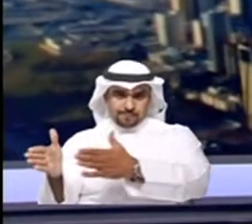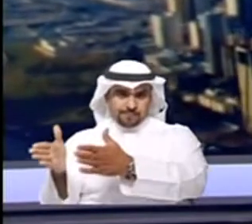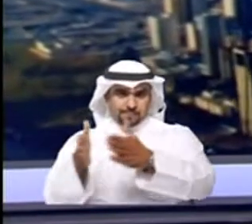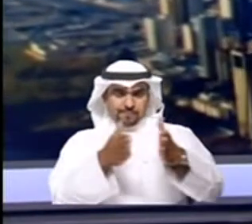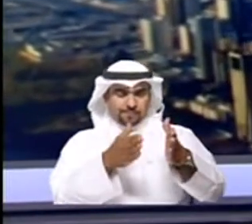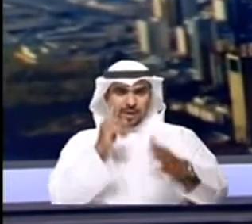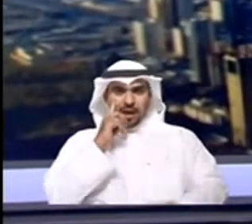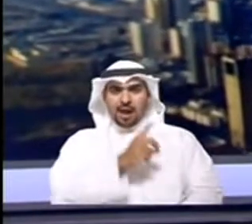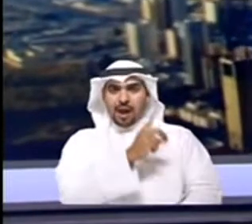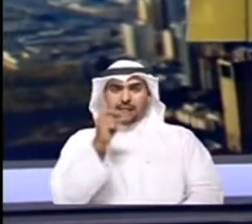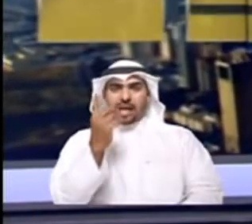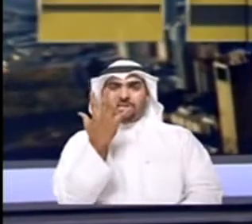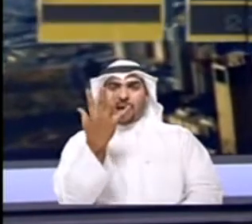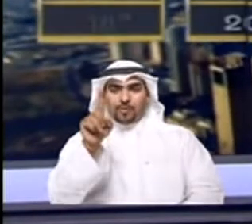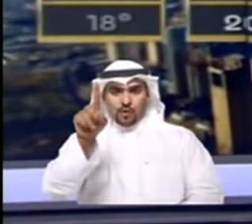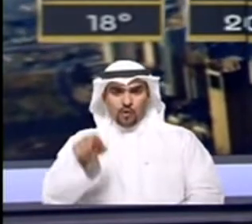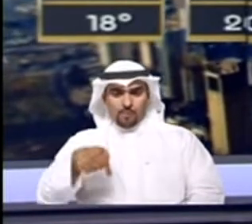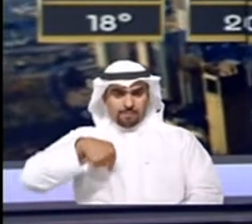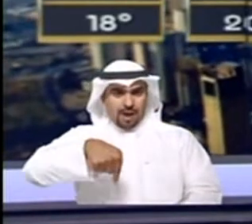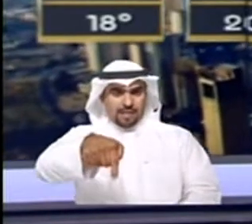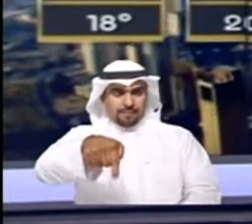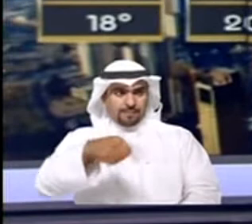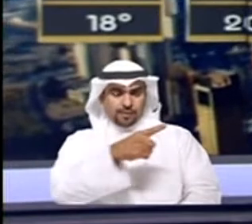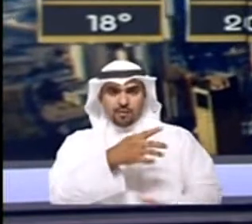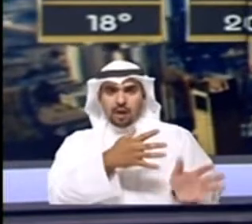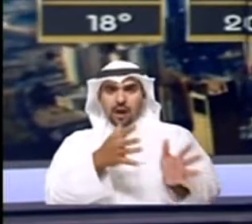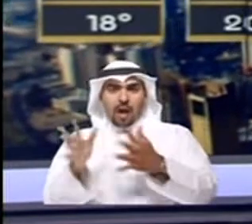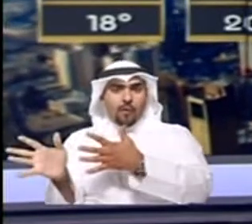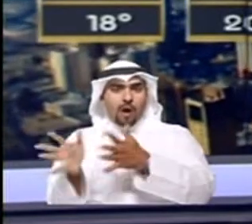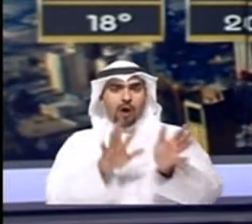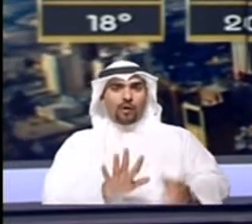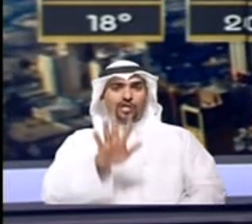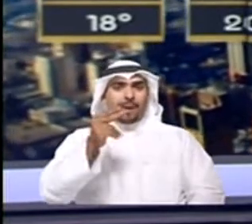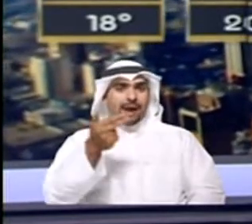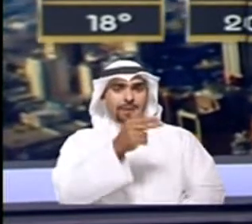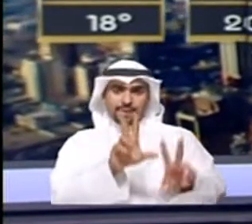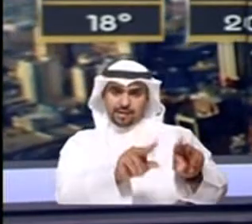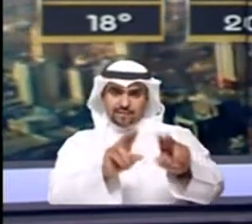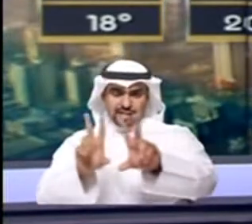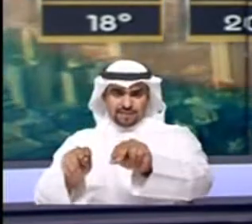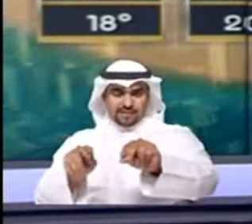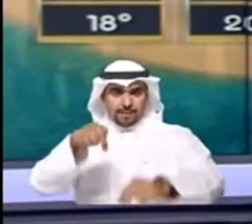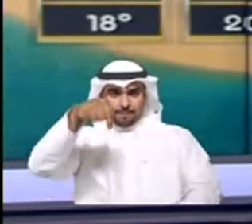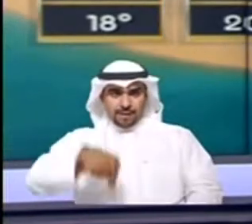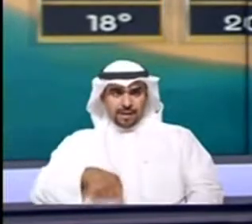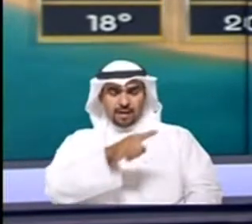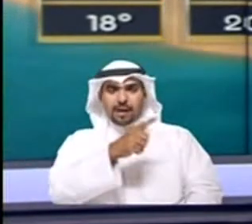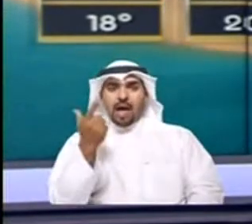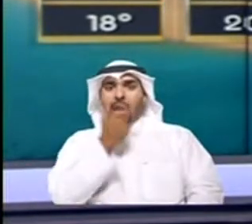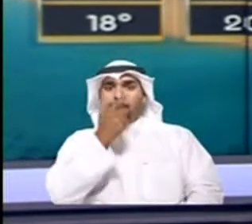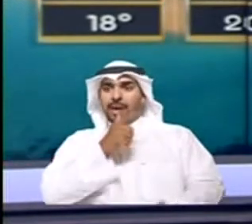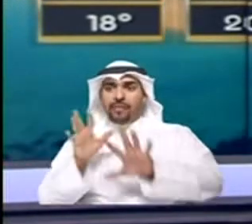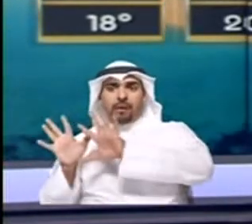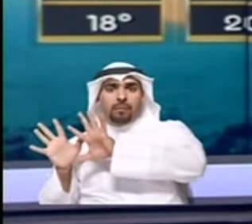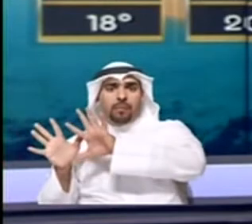خلال الأيام الخمسة القادمة، الرياح الشمال الغربية راح تستمر ويانا، راح تتراجع سرعتها بين الحين والآخر. عبور السحب راح يستمر ويانا، في فرص